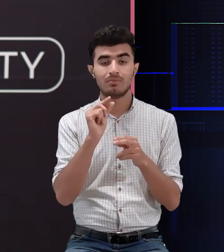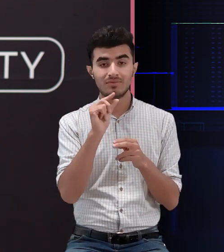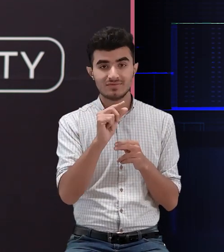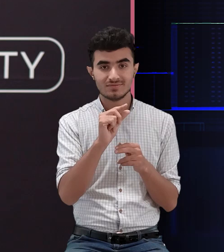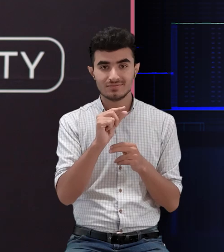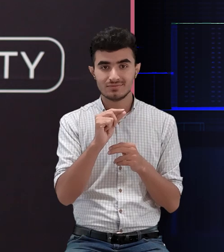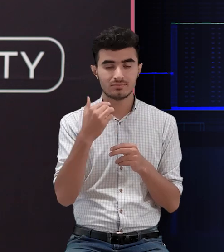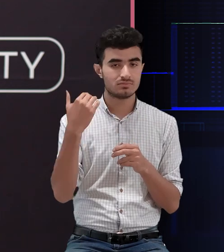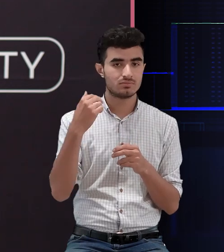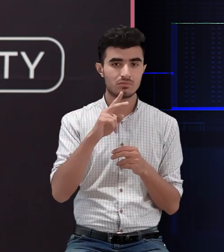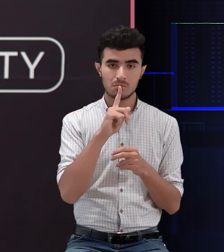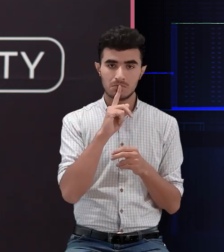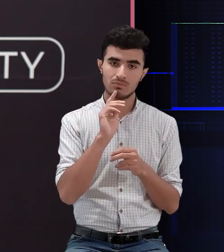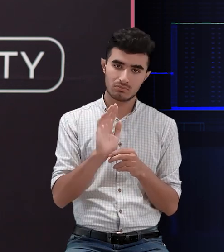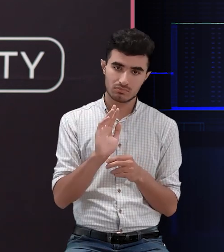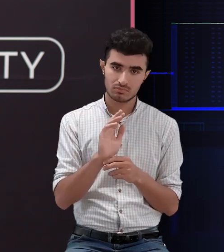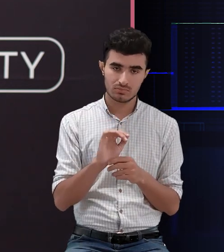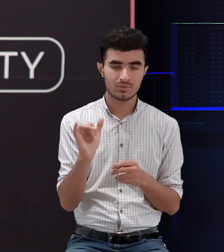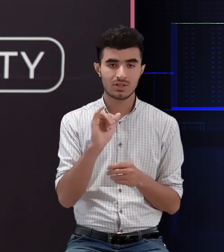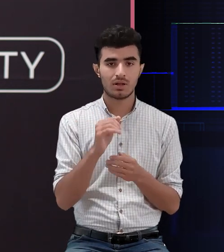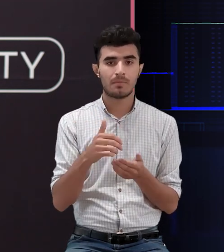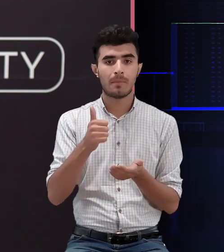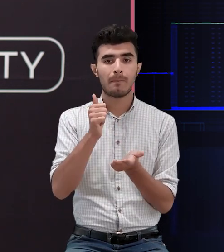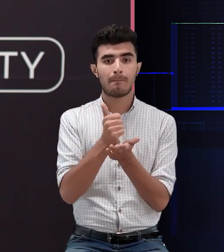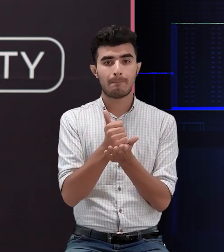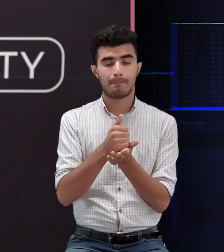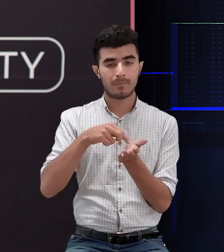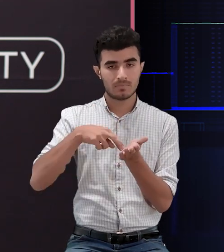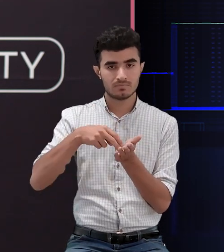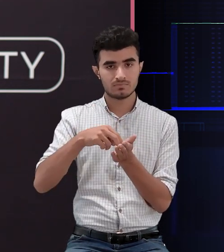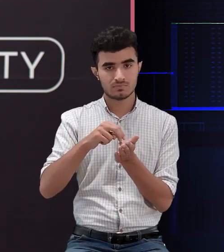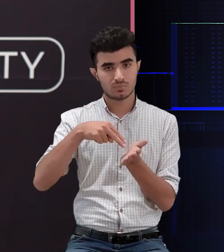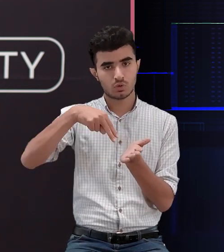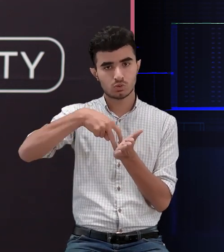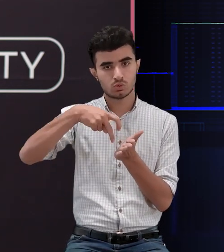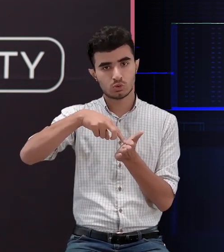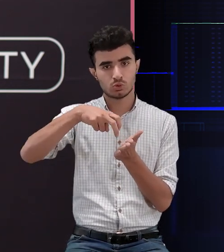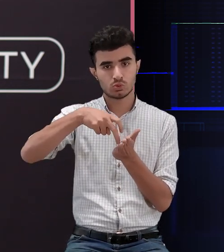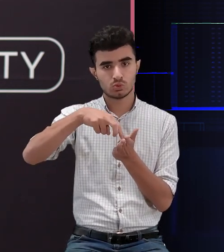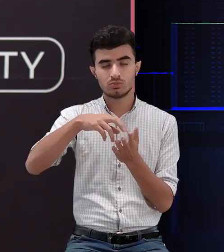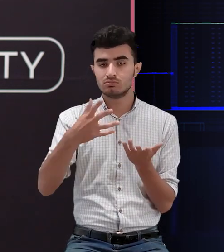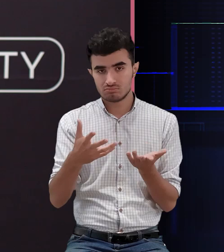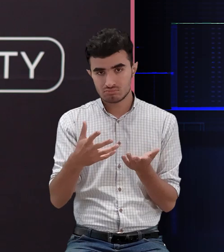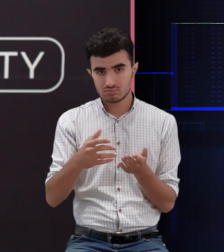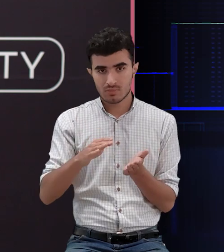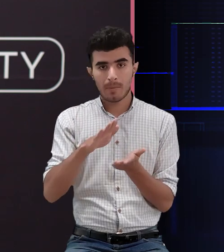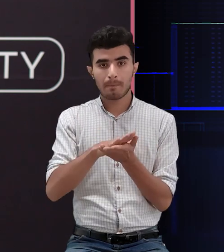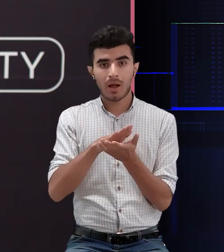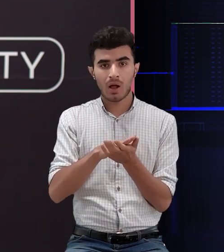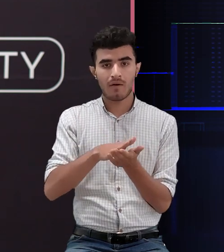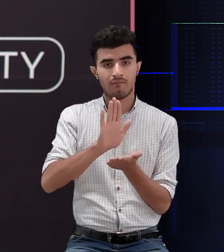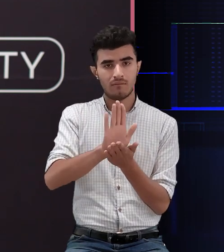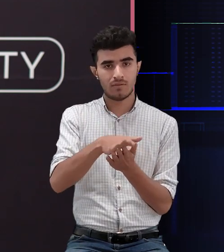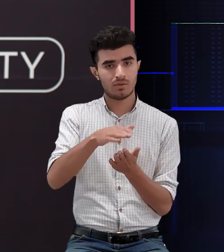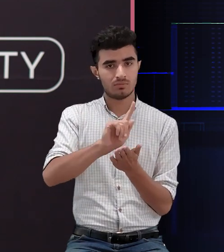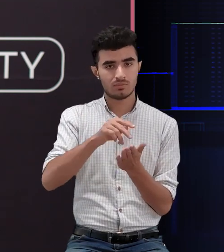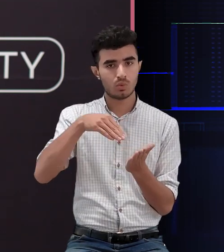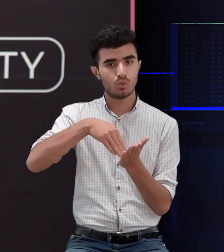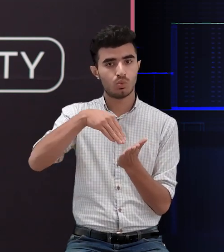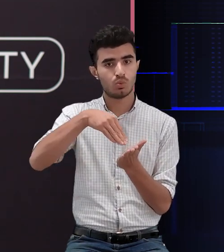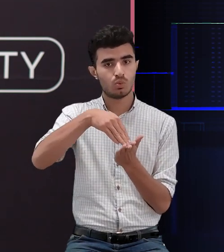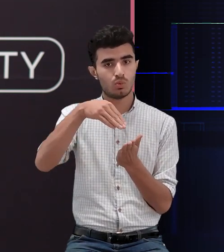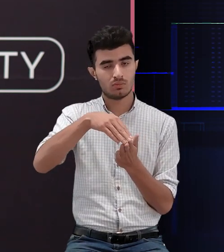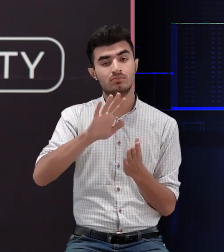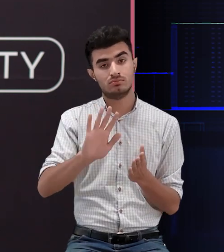देना, अपने पैरों पर फ्लैट नहीं मगर अपने टिपी टोज़ पर चलना. सो दीज आर वेरियस थिंग्स दैट पेरेंट्स शुड लुक